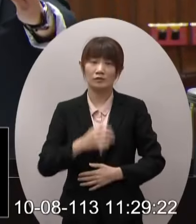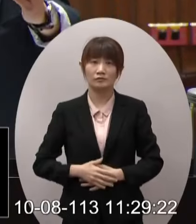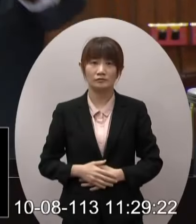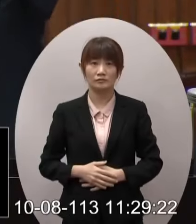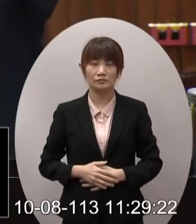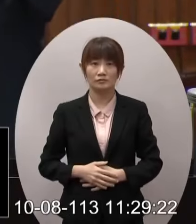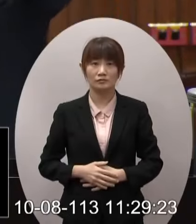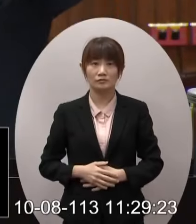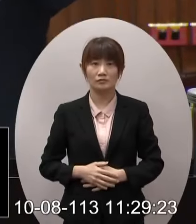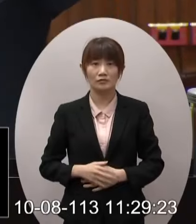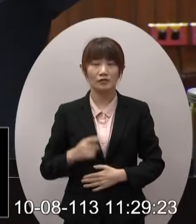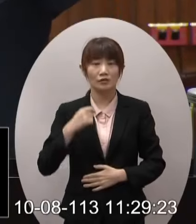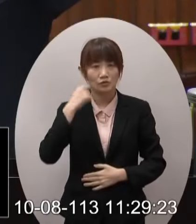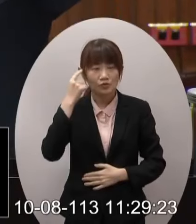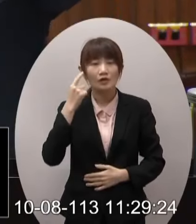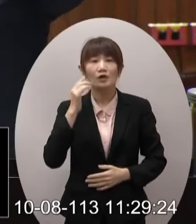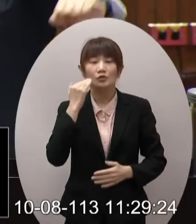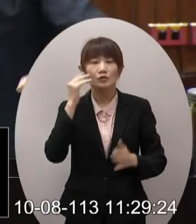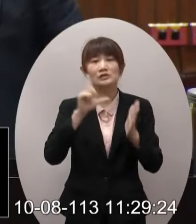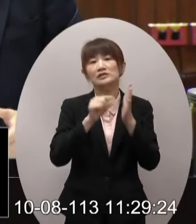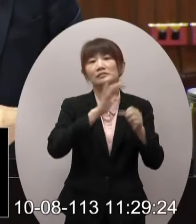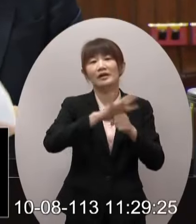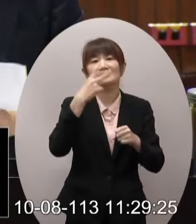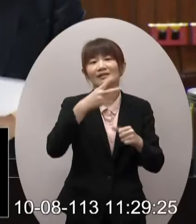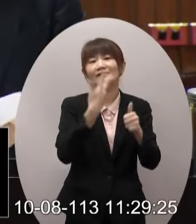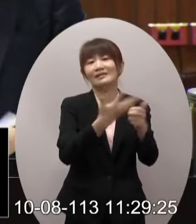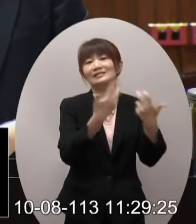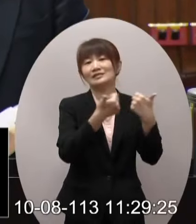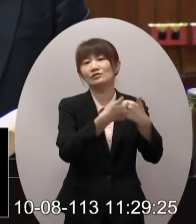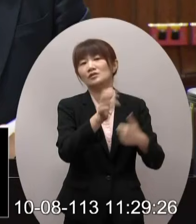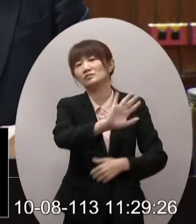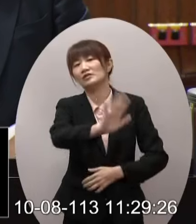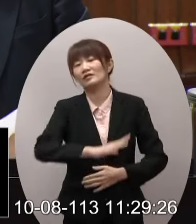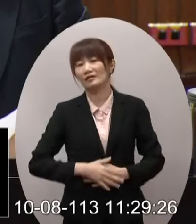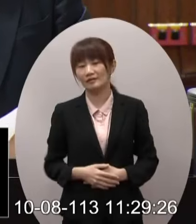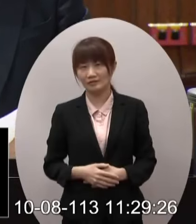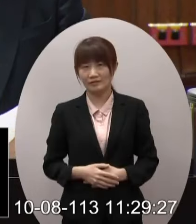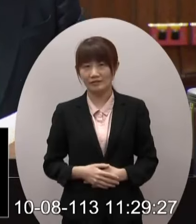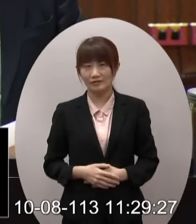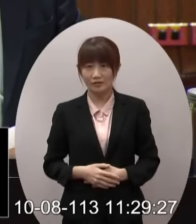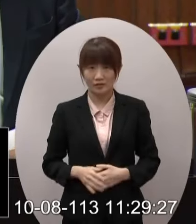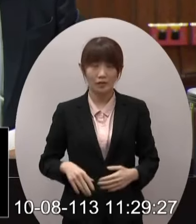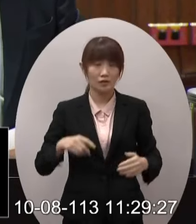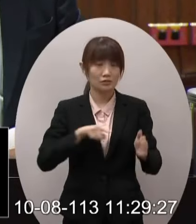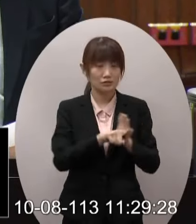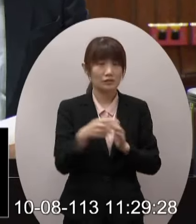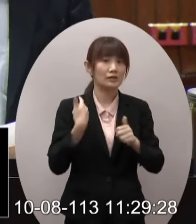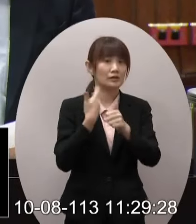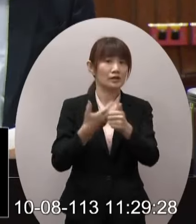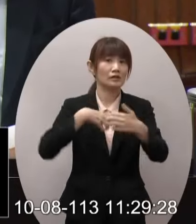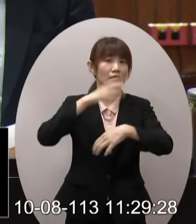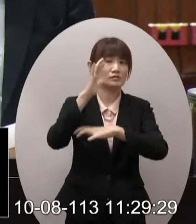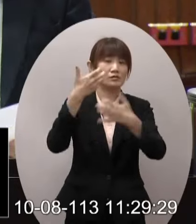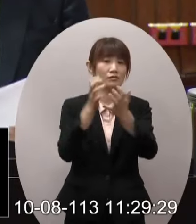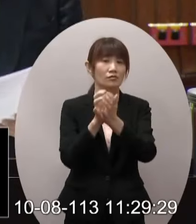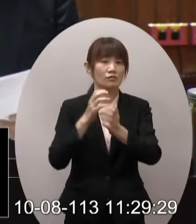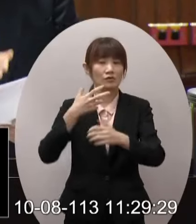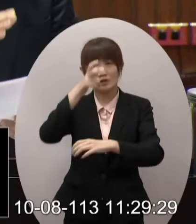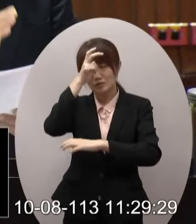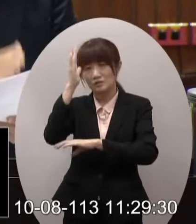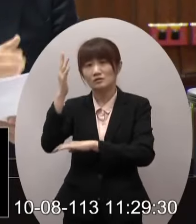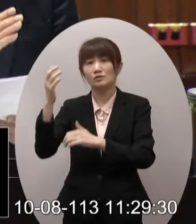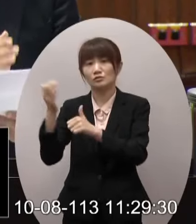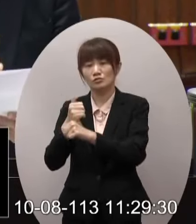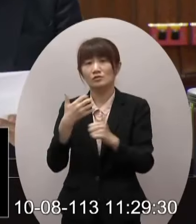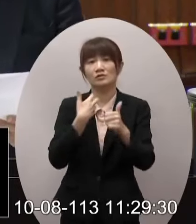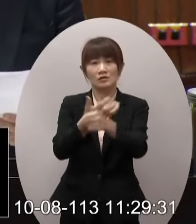间到了，不用给他机会了，直接，要不然就直接由内政部、由警政署，直